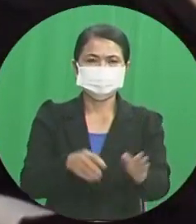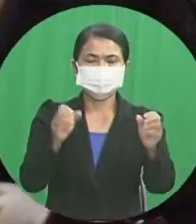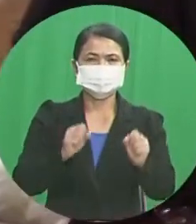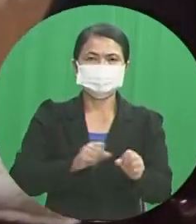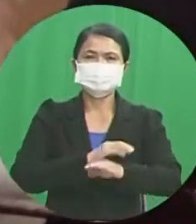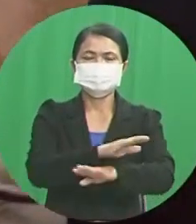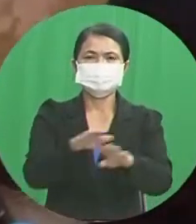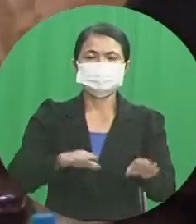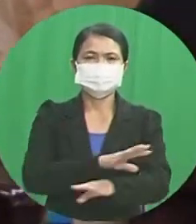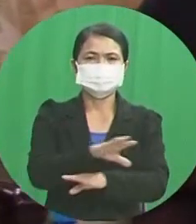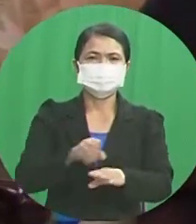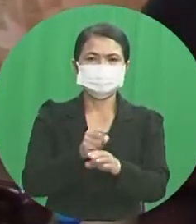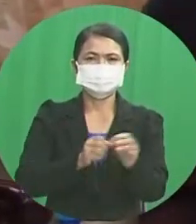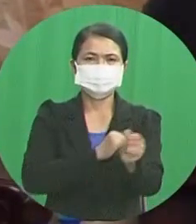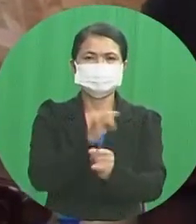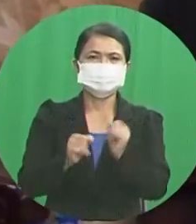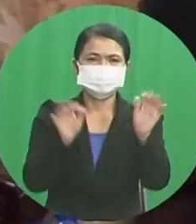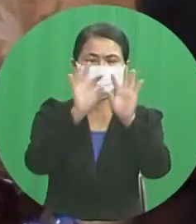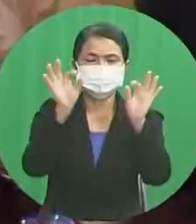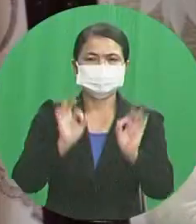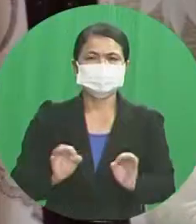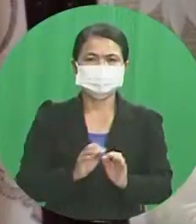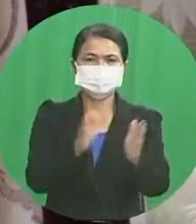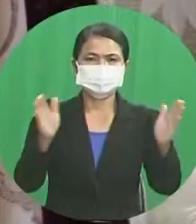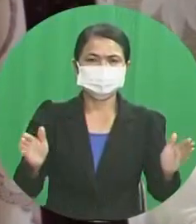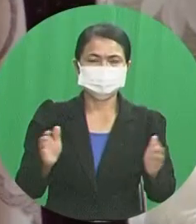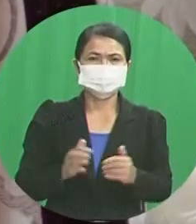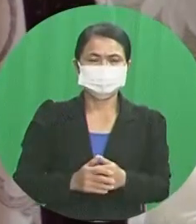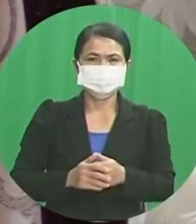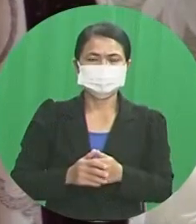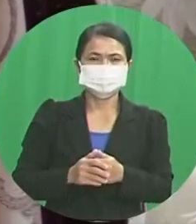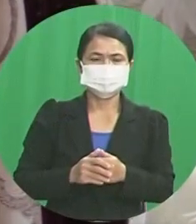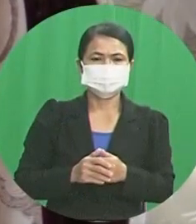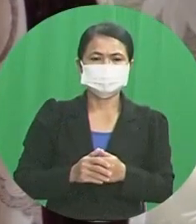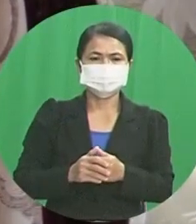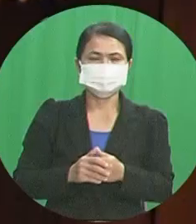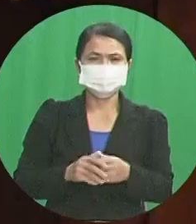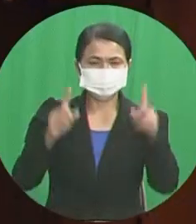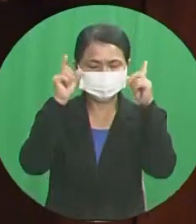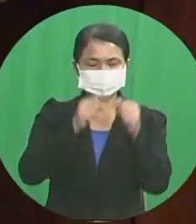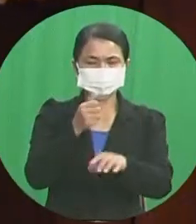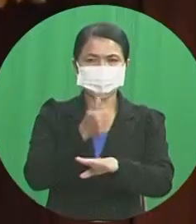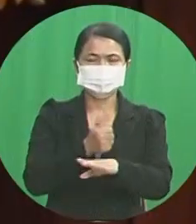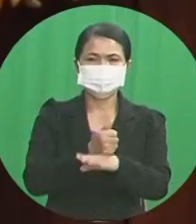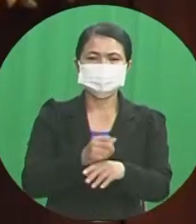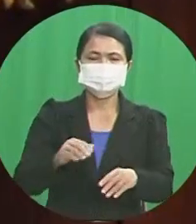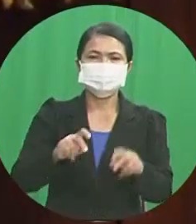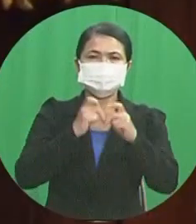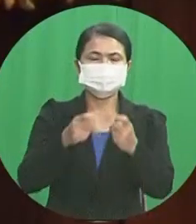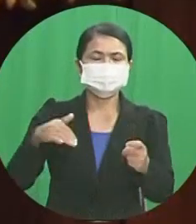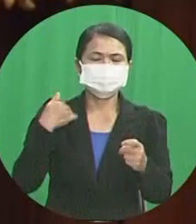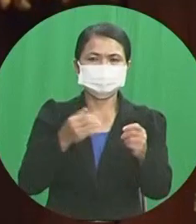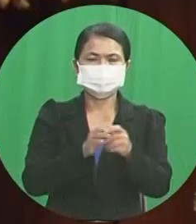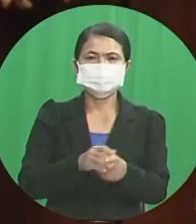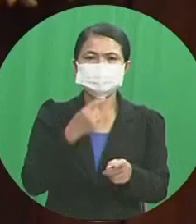របស់កម្ពុជានៅលើឆាកអន្តរជាតិយ៉ាងធំធេងឯកឧត្តមប្រធានគណៈប្រតិភូបានជ